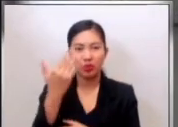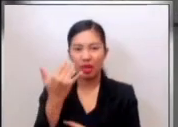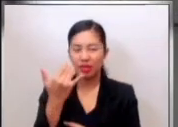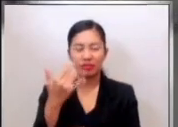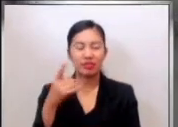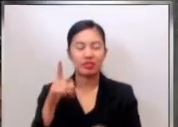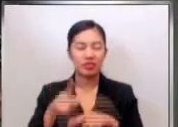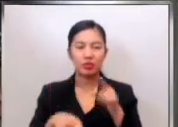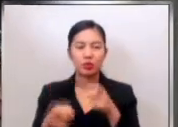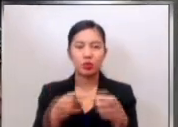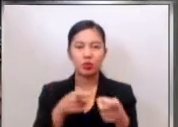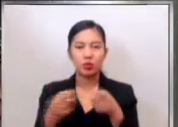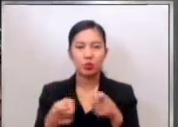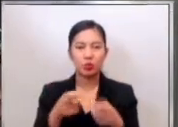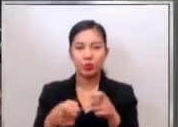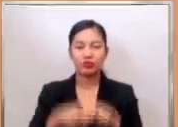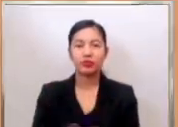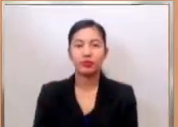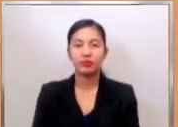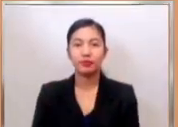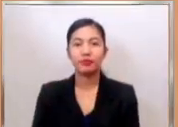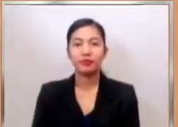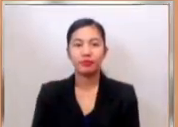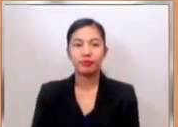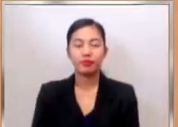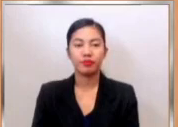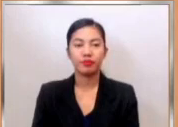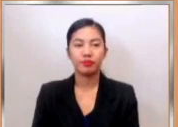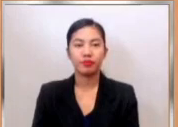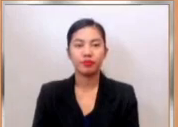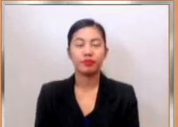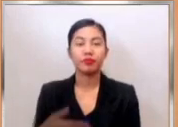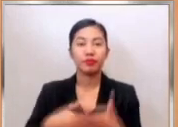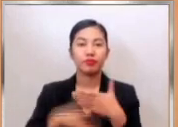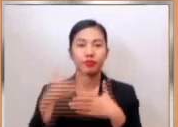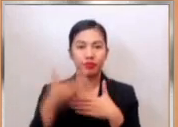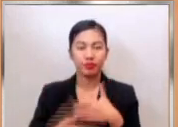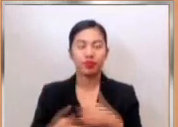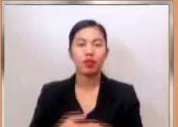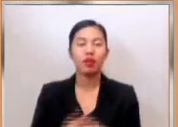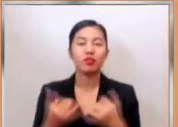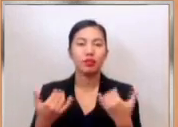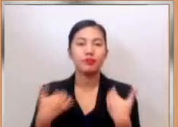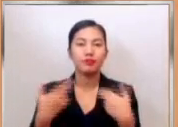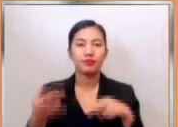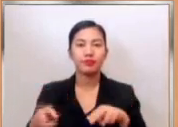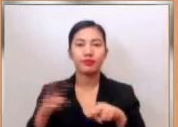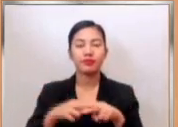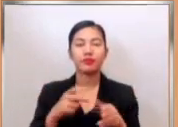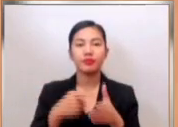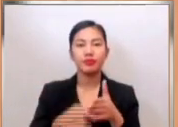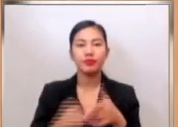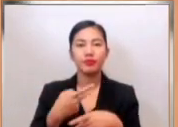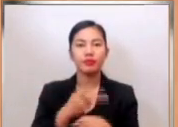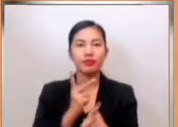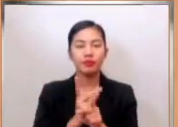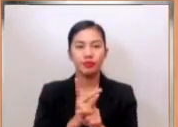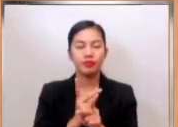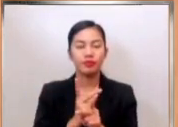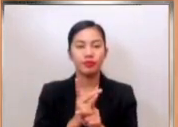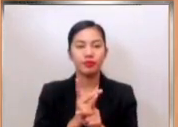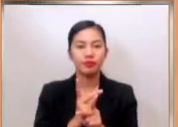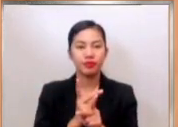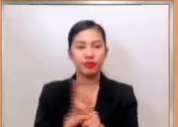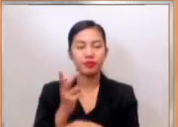Corinne Katibayan, GMA News. Kasunod ng pagtaas ng presyo ng mga pangunahing bilihin dahil sa patuloy na taas presyo ng mga